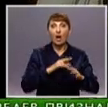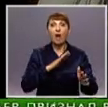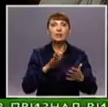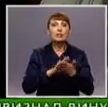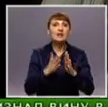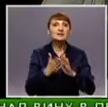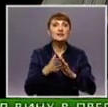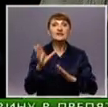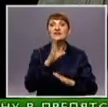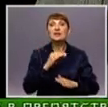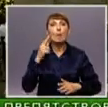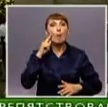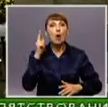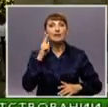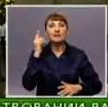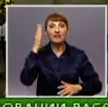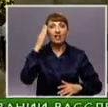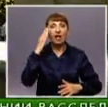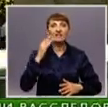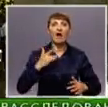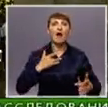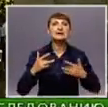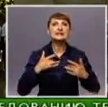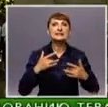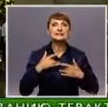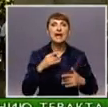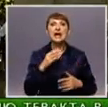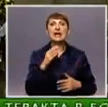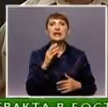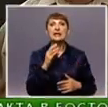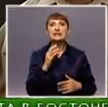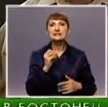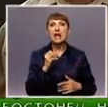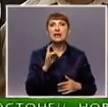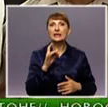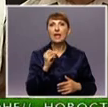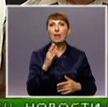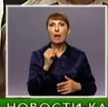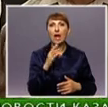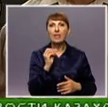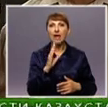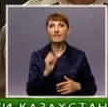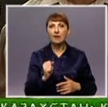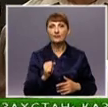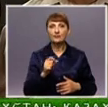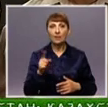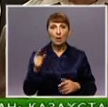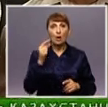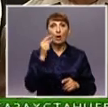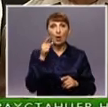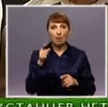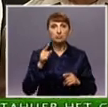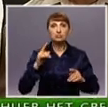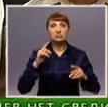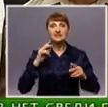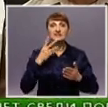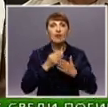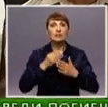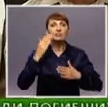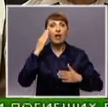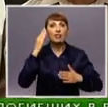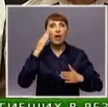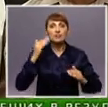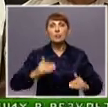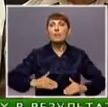вся молодость талантливого артиста Ермека Бекмухамедовича. Ермек Бекмухамедовича. Своим талантом он